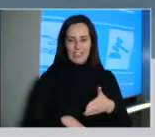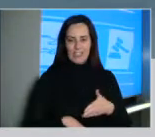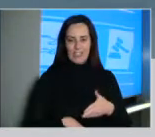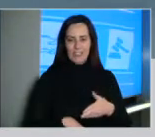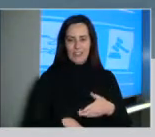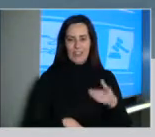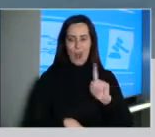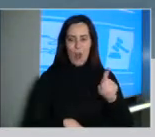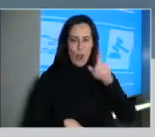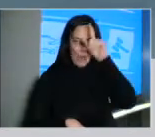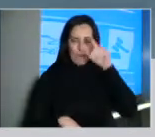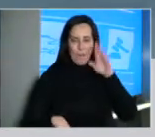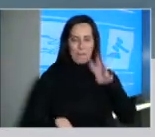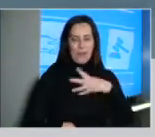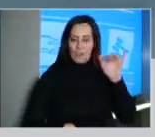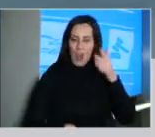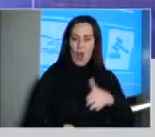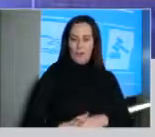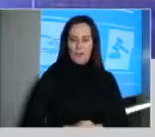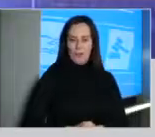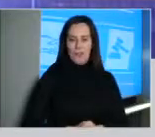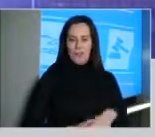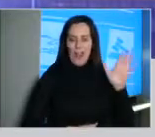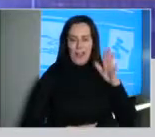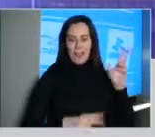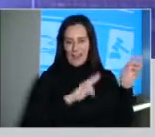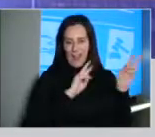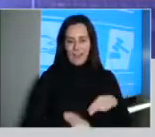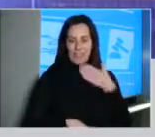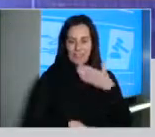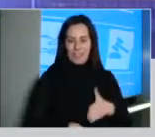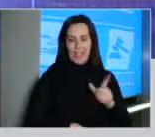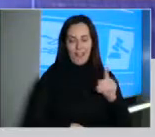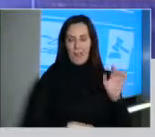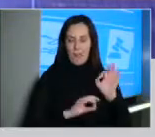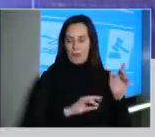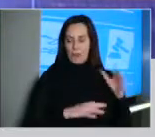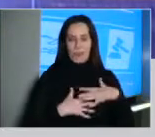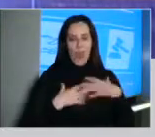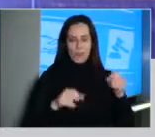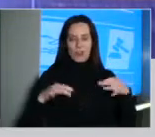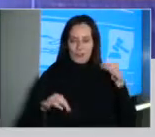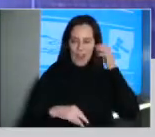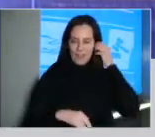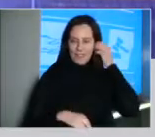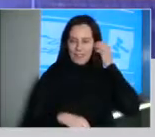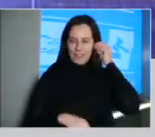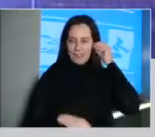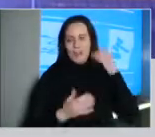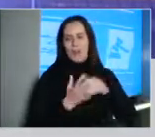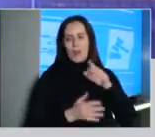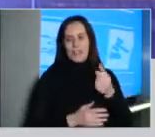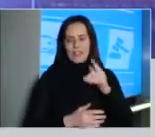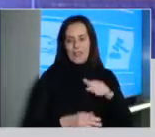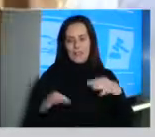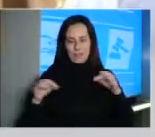לא נמצאת בברצלונה יותר. שלום שני. ניר, אז אמנם חזרתי לארץ, אבל לא לגמרי התאוששתי מספרד, אז נמשיך עוד טיפה עם